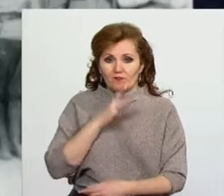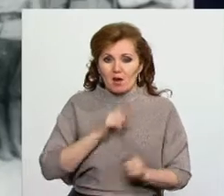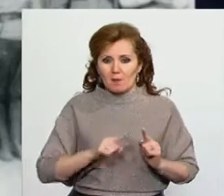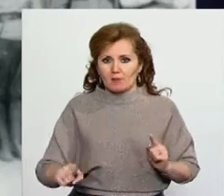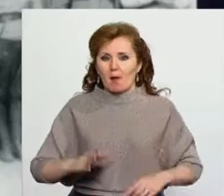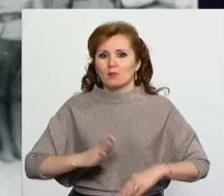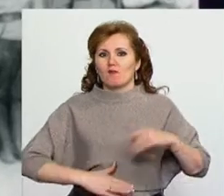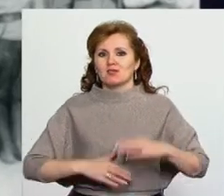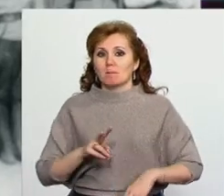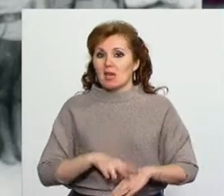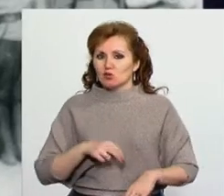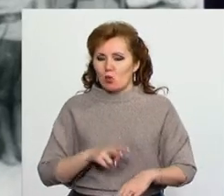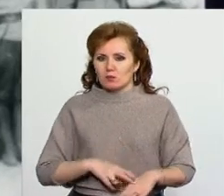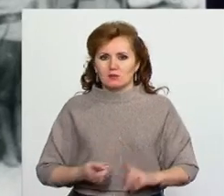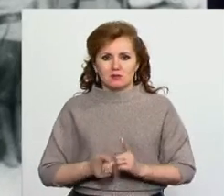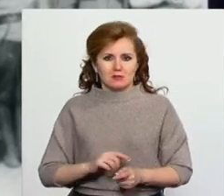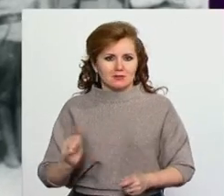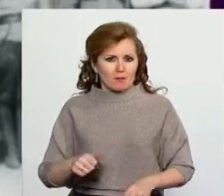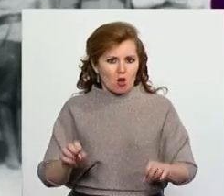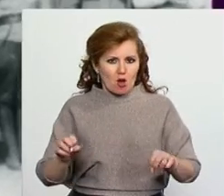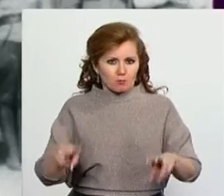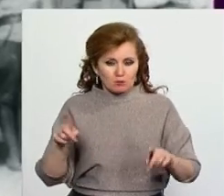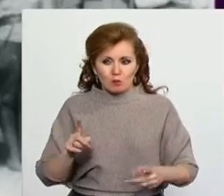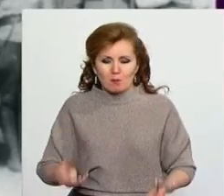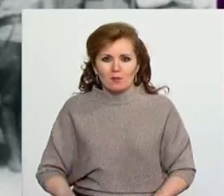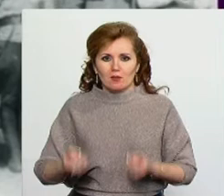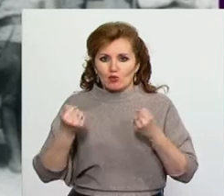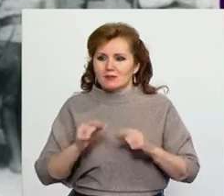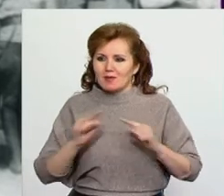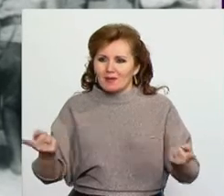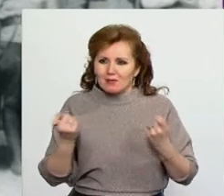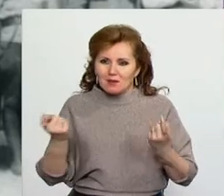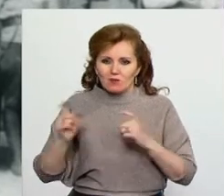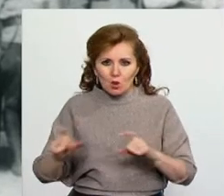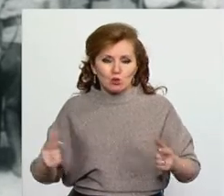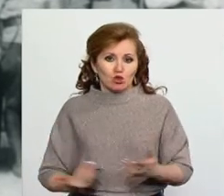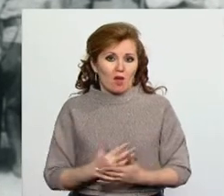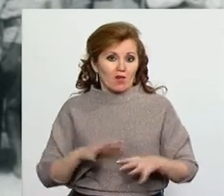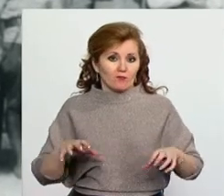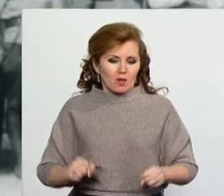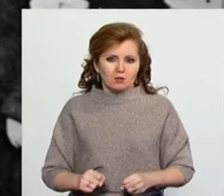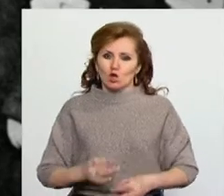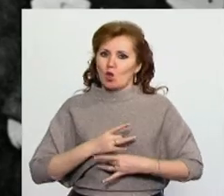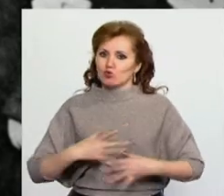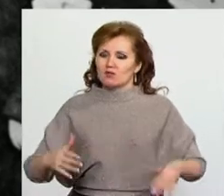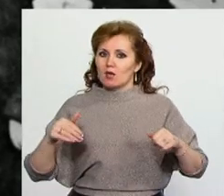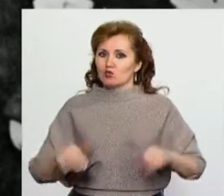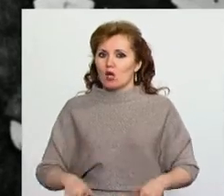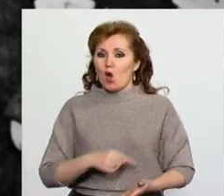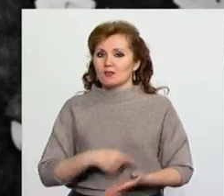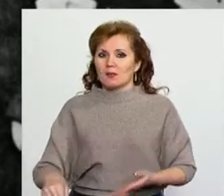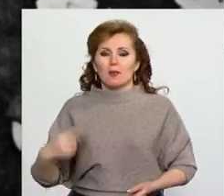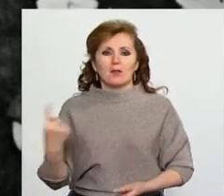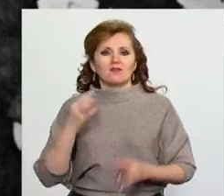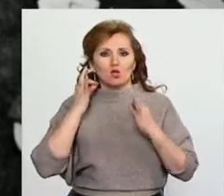милиционера стала самой опасной. Чтобы поддержать и сагитировать людей, новая власть особо торжественно решила отметить первый